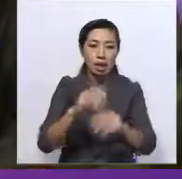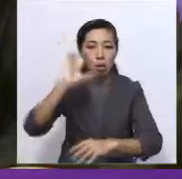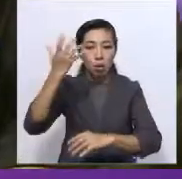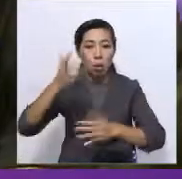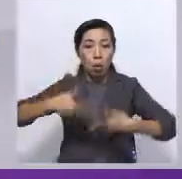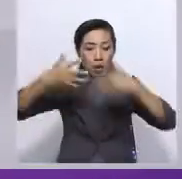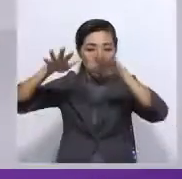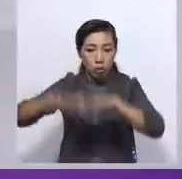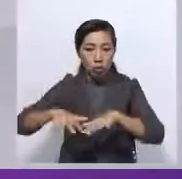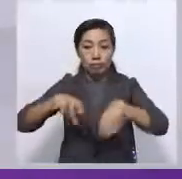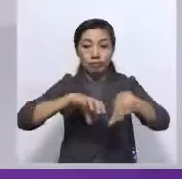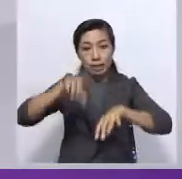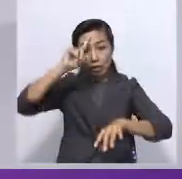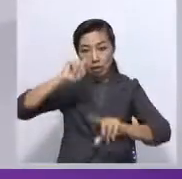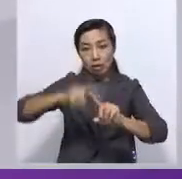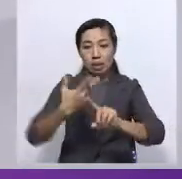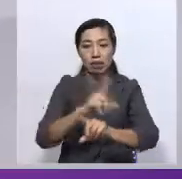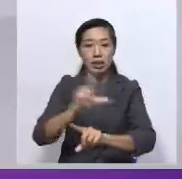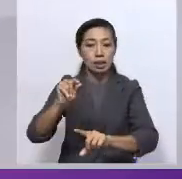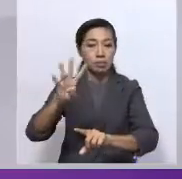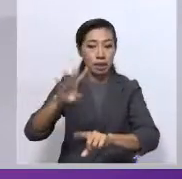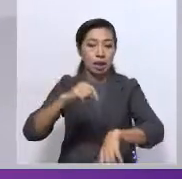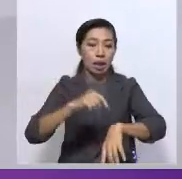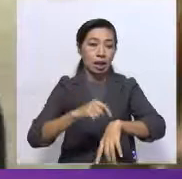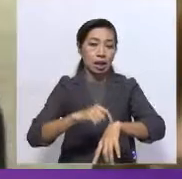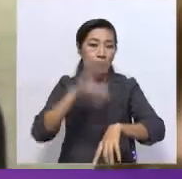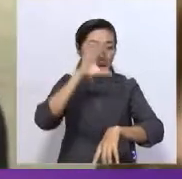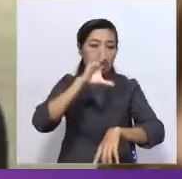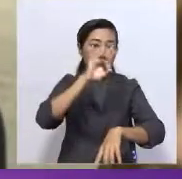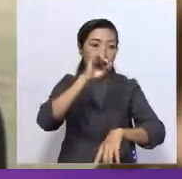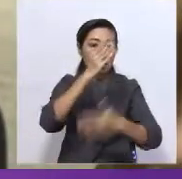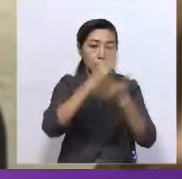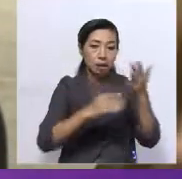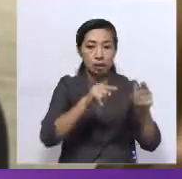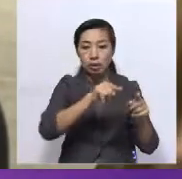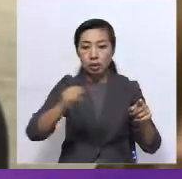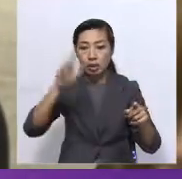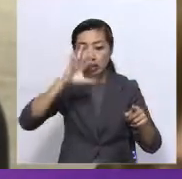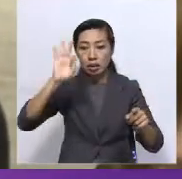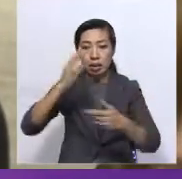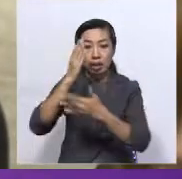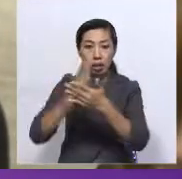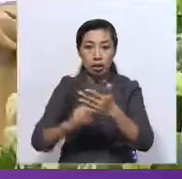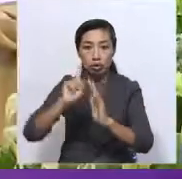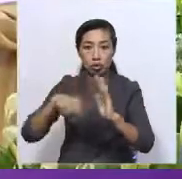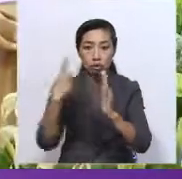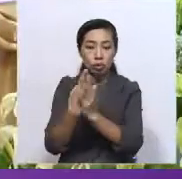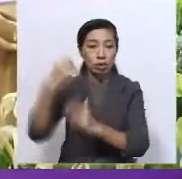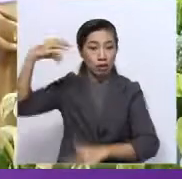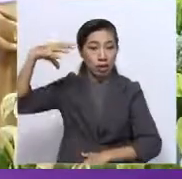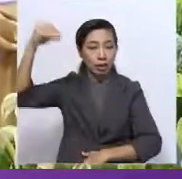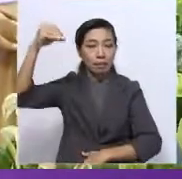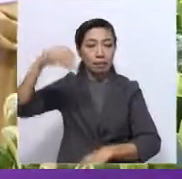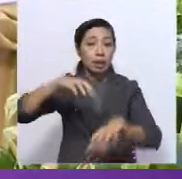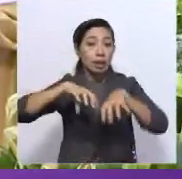ในวันเสาร์ที่24มีนาคมตั้งแต่เวลา 20:30 นถึง 21:30 นที่ศูนย์